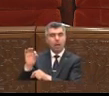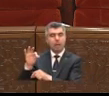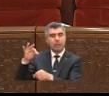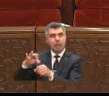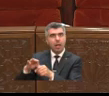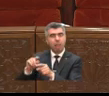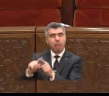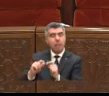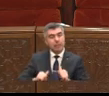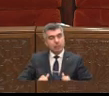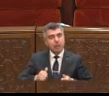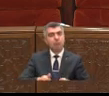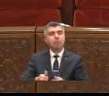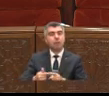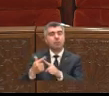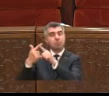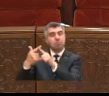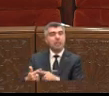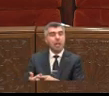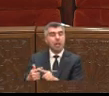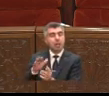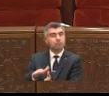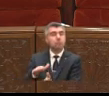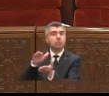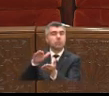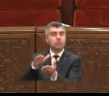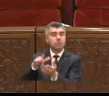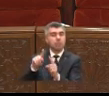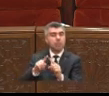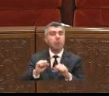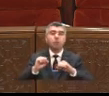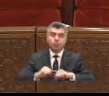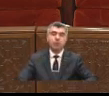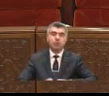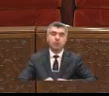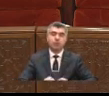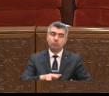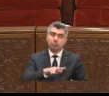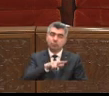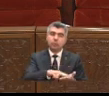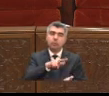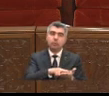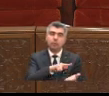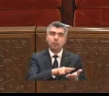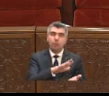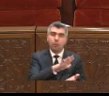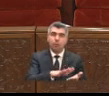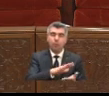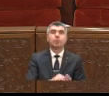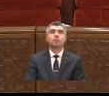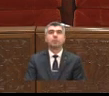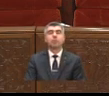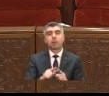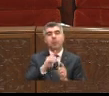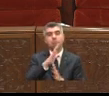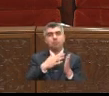تعبئ الإمكانيات المادية الضرورية من أجل الوفاء بهذه الالتزامات باش يمكننا حنا كذلك أننا نطبقوا هذه